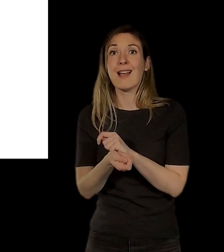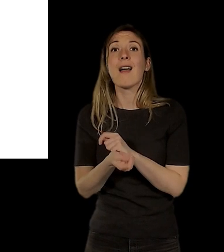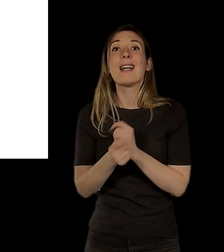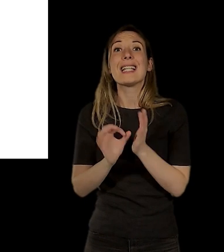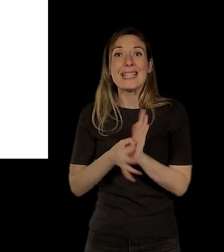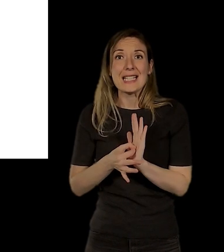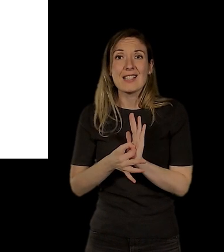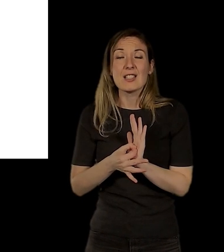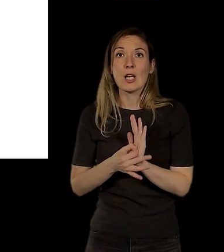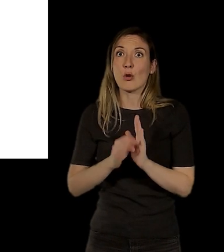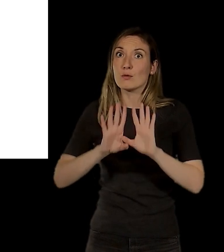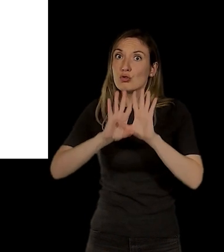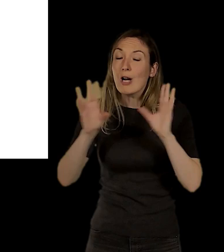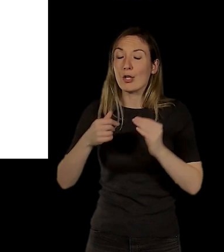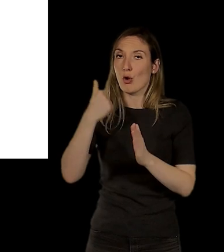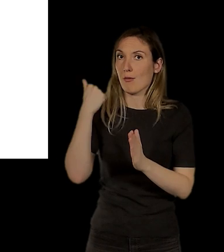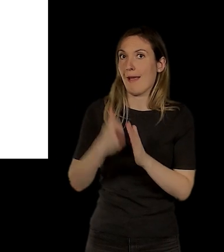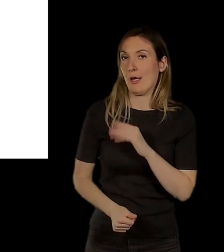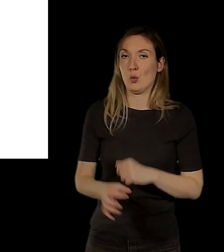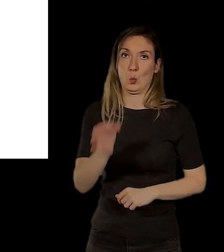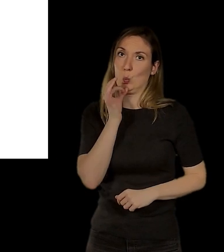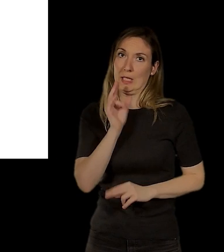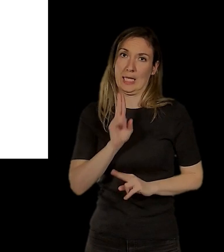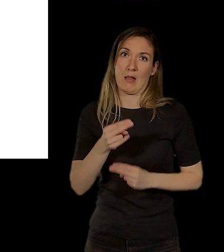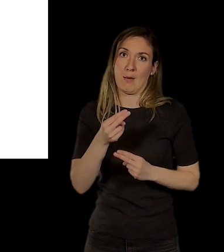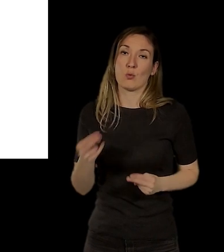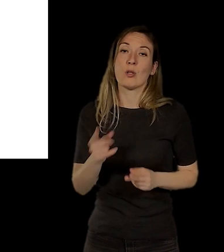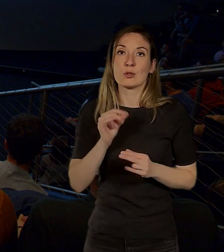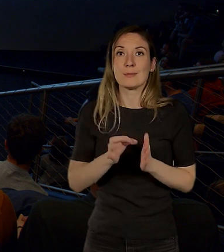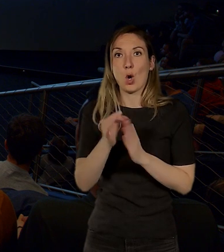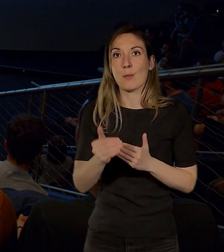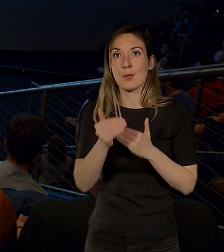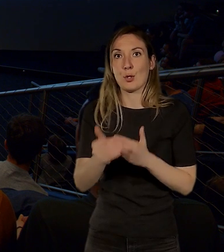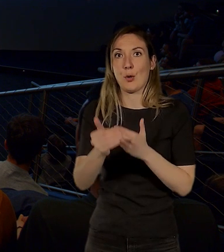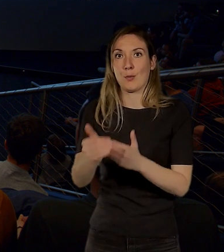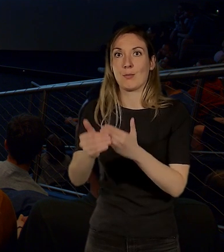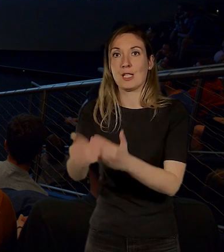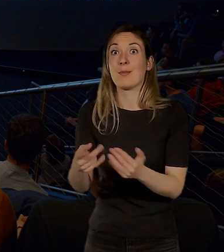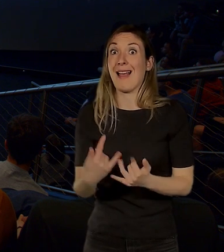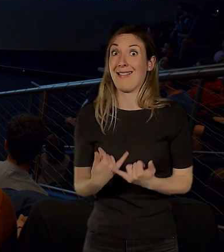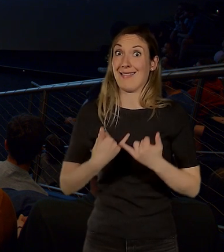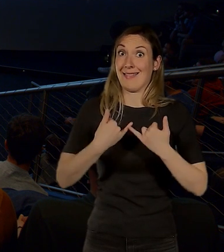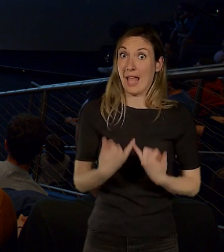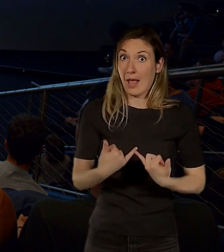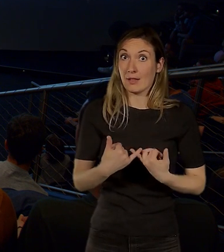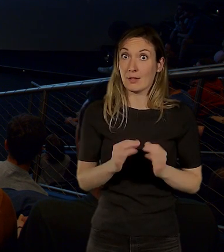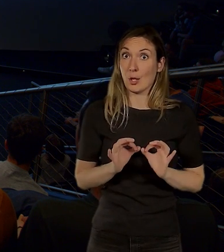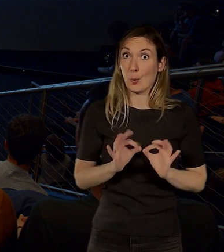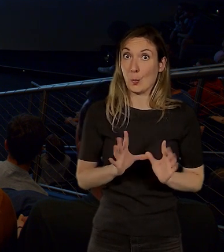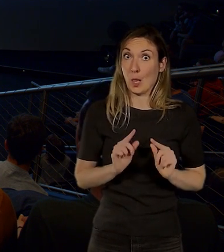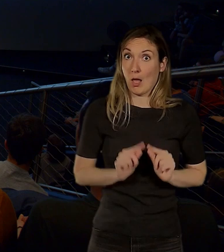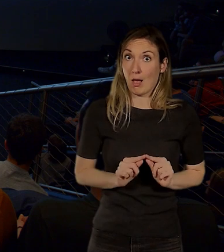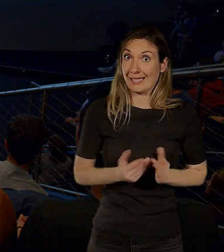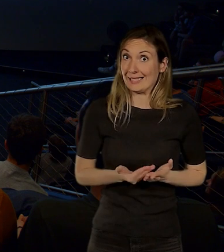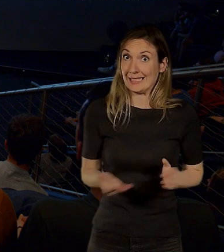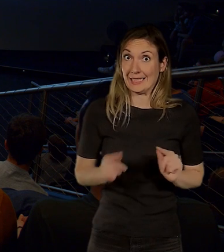různě naporcována. Takže ze současného stavu, kde máme tyto dimenze stop, bychom se mohli přesunout do prvního stavu, kdyby